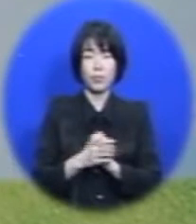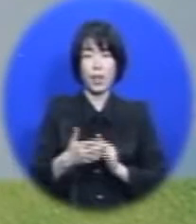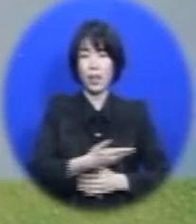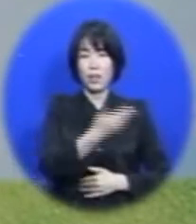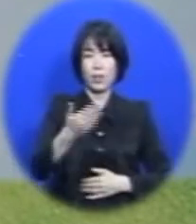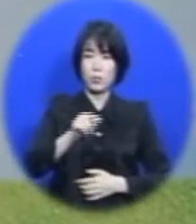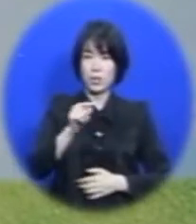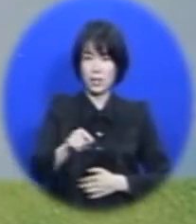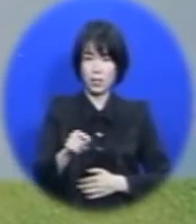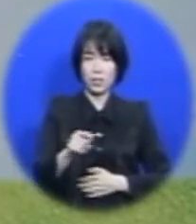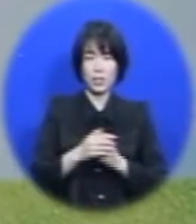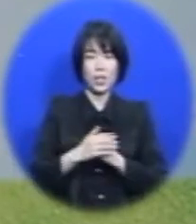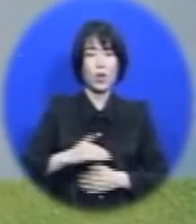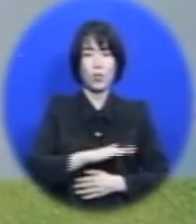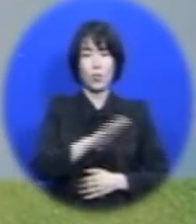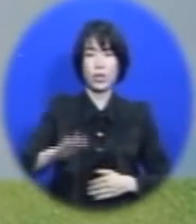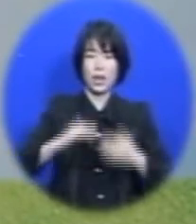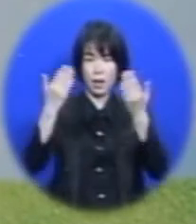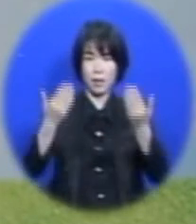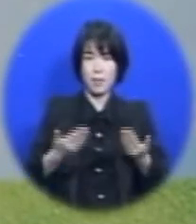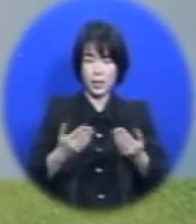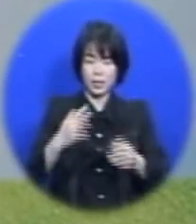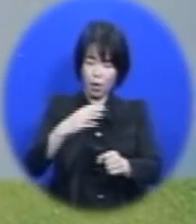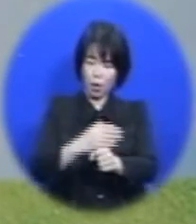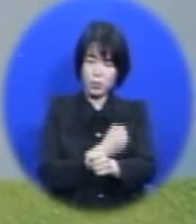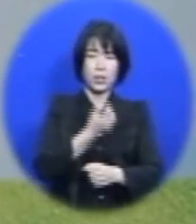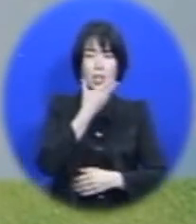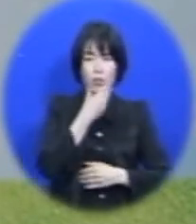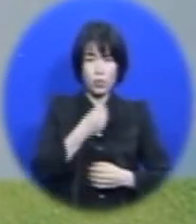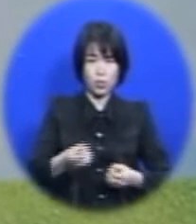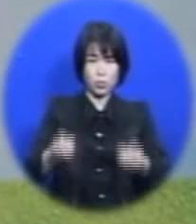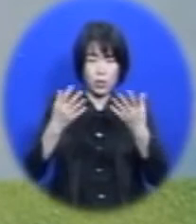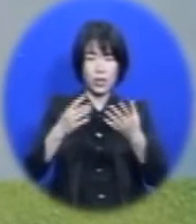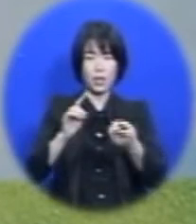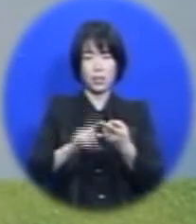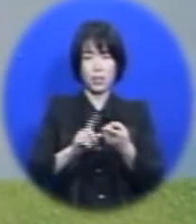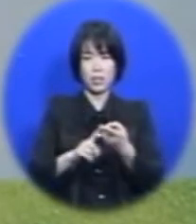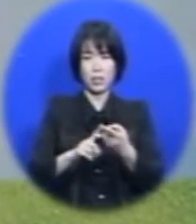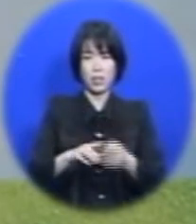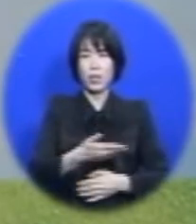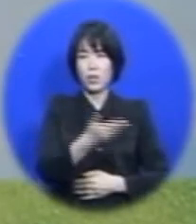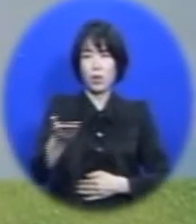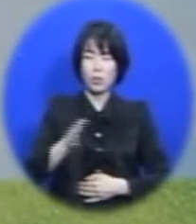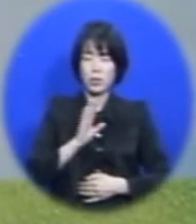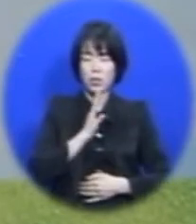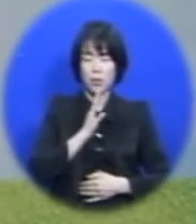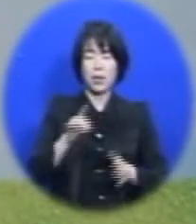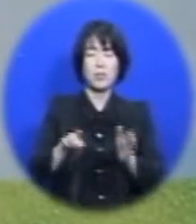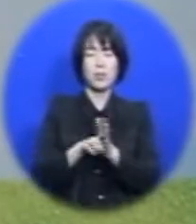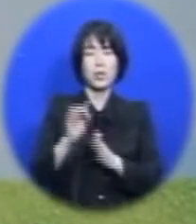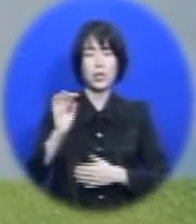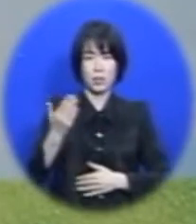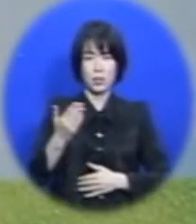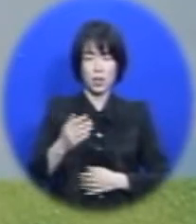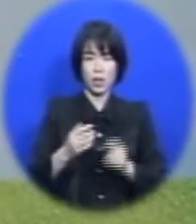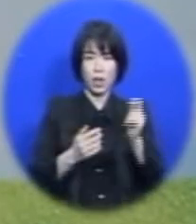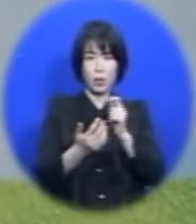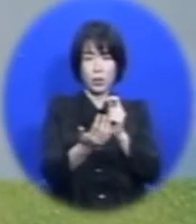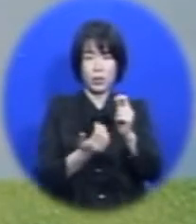여러분, 이것이 우리가 받은 엄청난 축복이라는 사실을 여러분이 정말 믿으셔야 합니다. 고린도전서